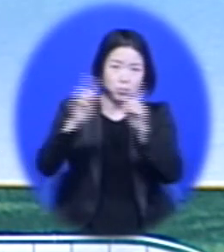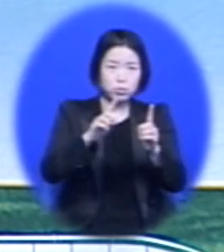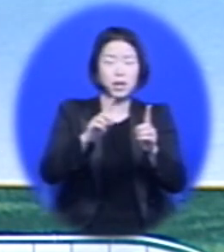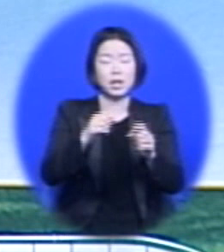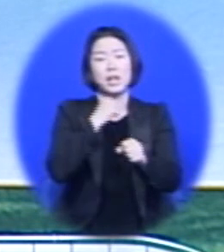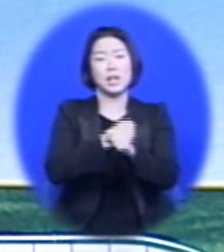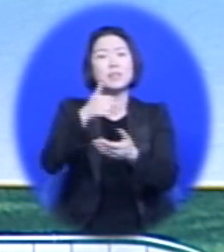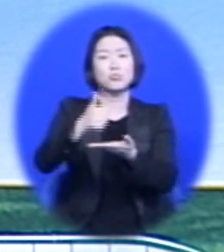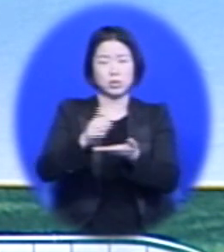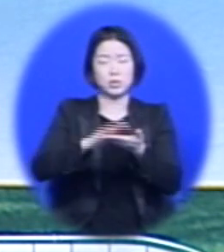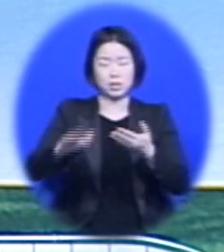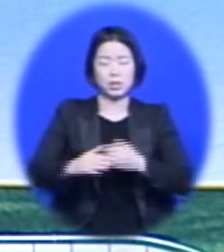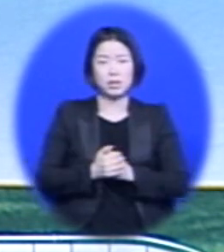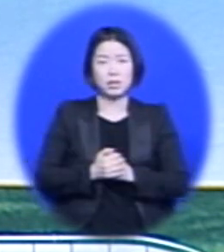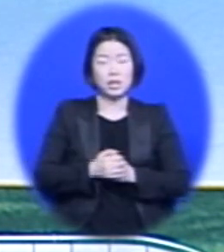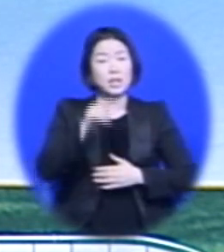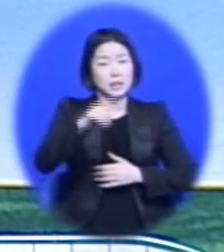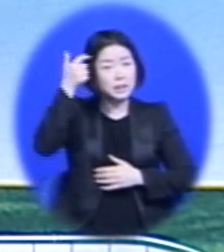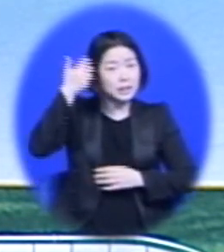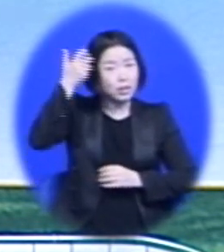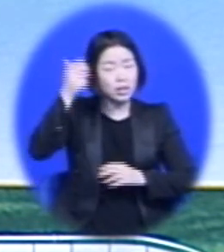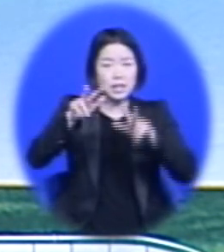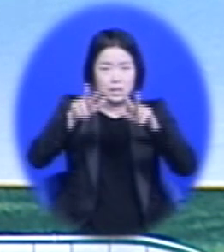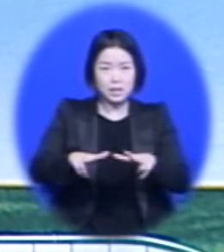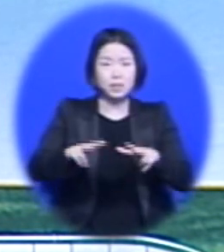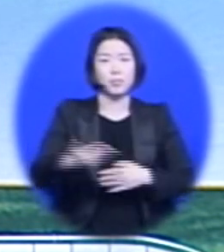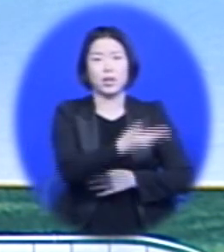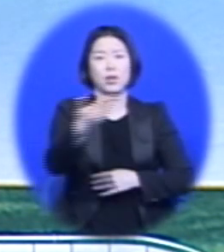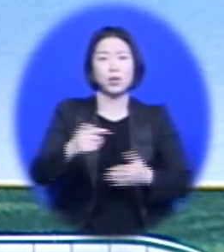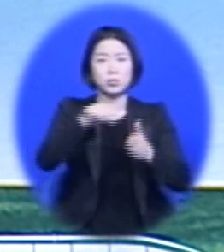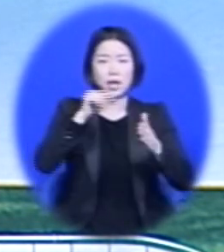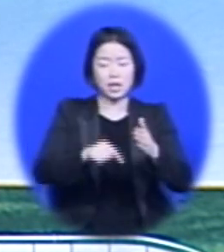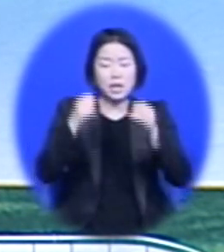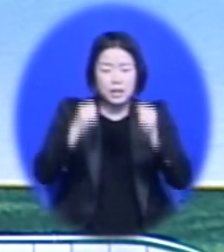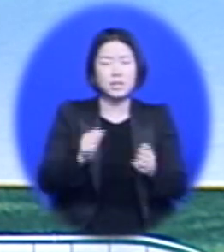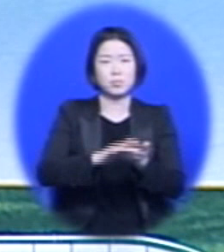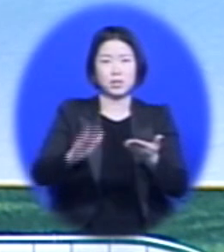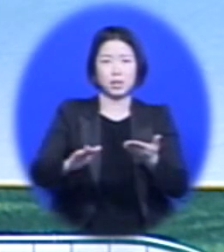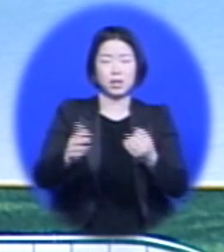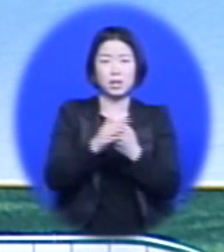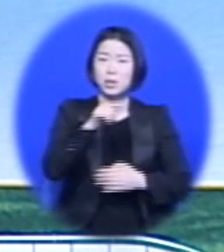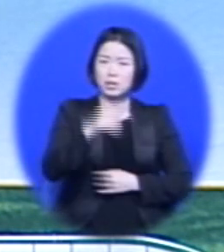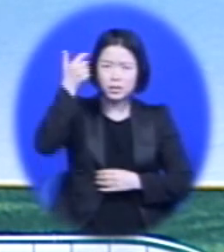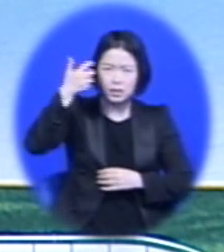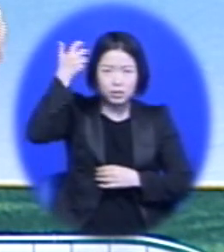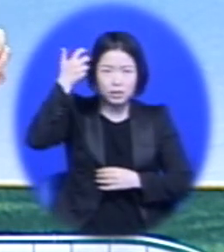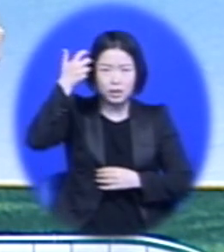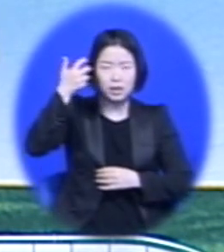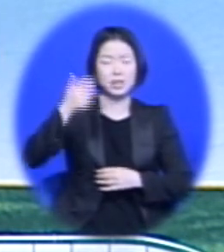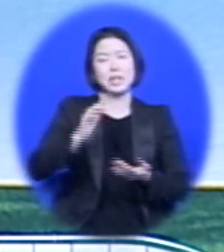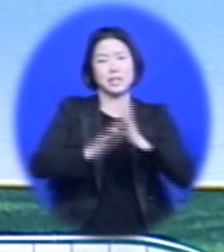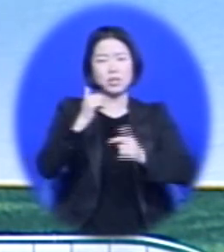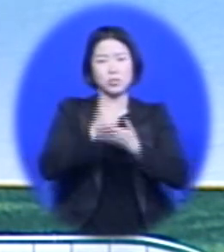부활시키신 분입니다. 그 영이 지금 여러분 안에 계시다고요. 그래서 그 영이 예수님을